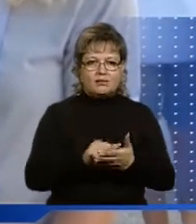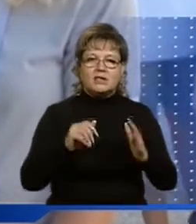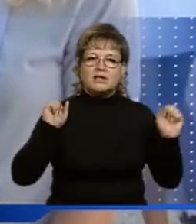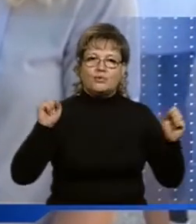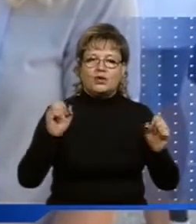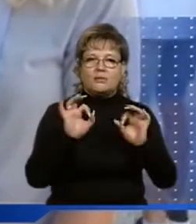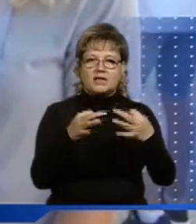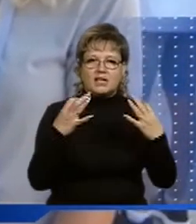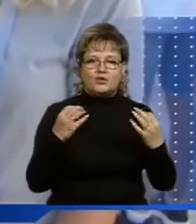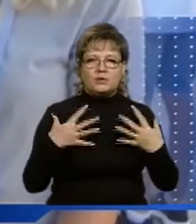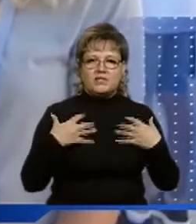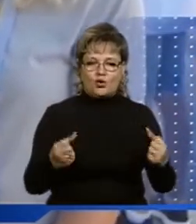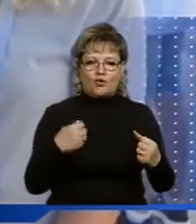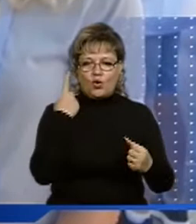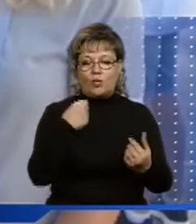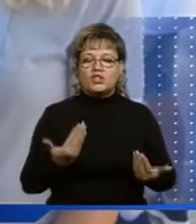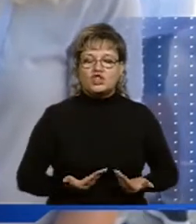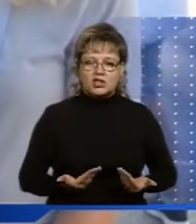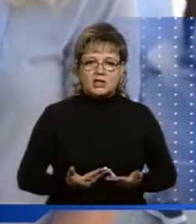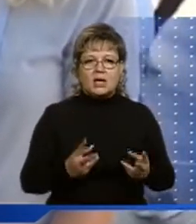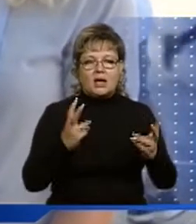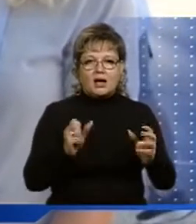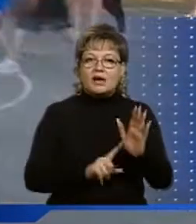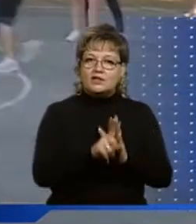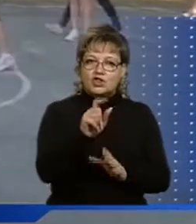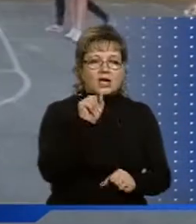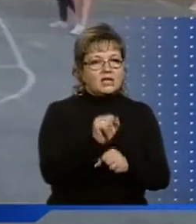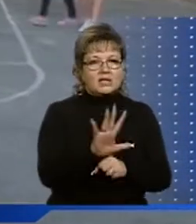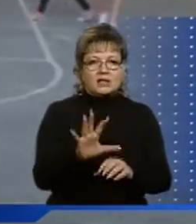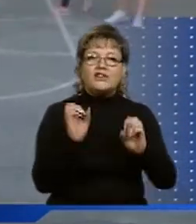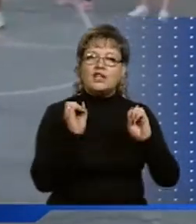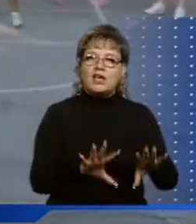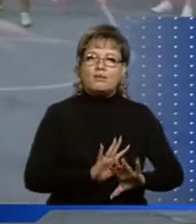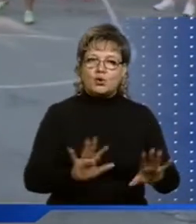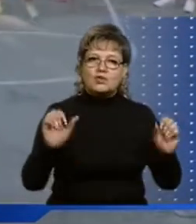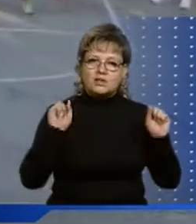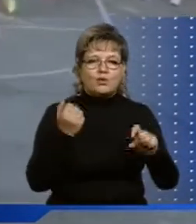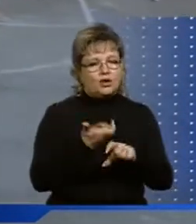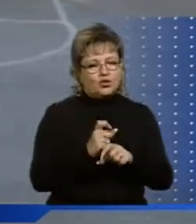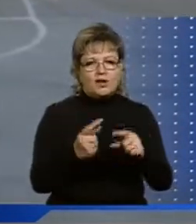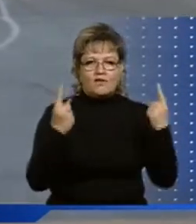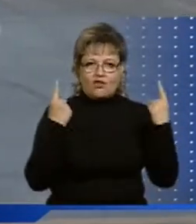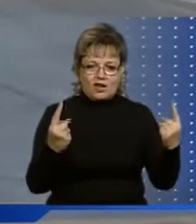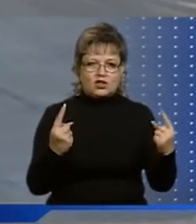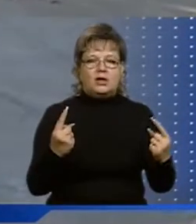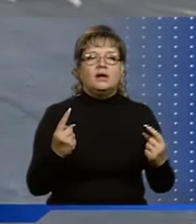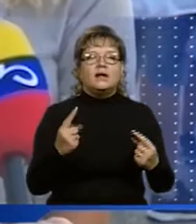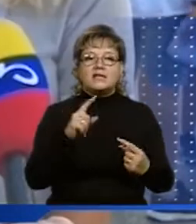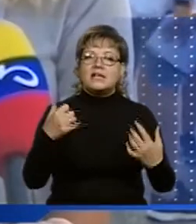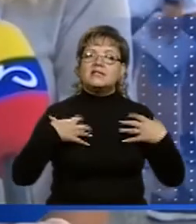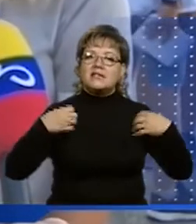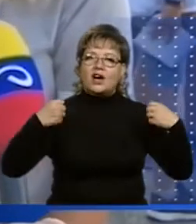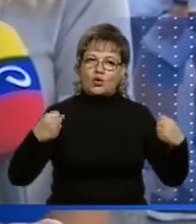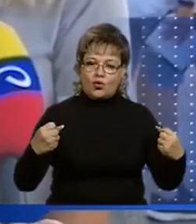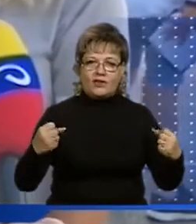рассказывают про здоровый образ жизни, как правильно начинать и как не остановиться и не бросить спорт. Это Очень важно. Я считаю, только за